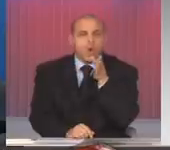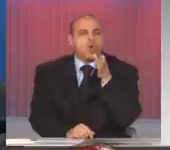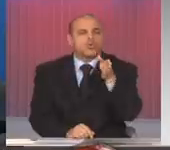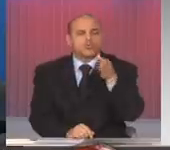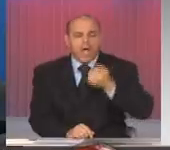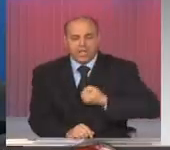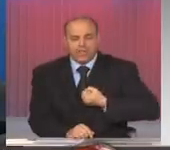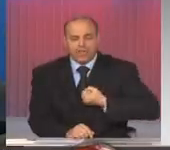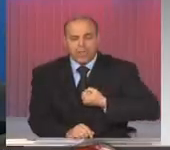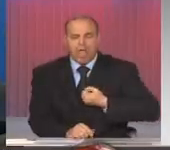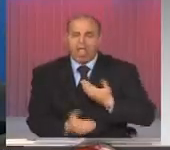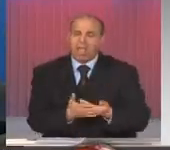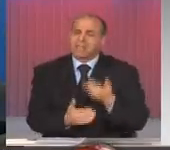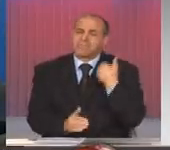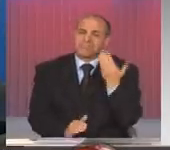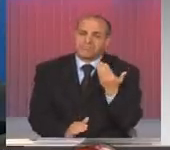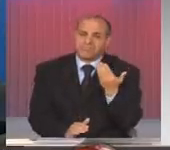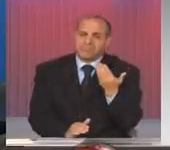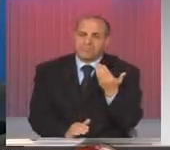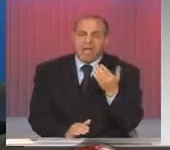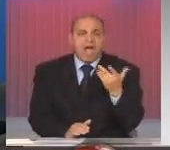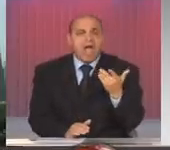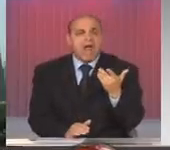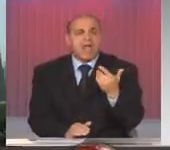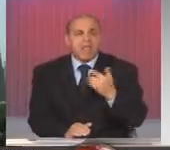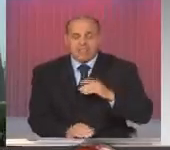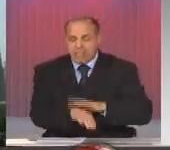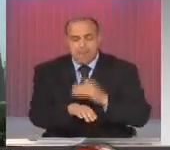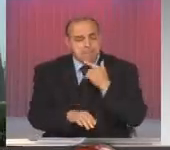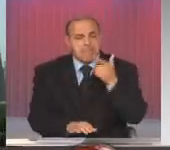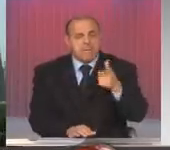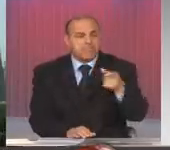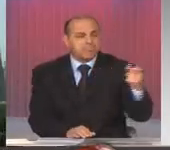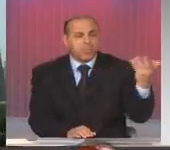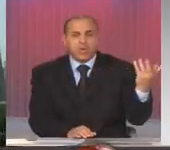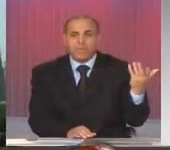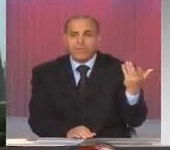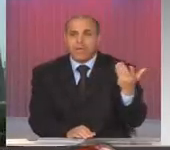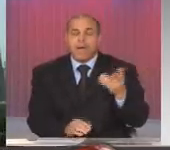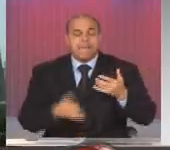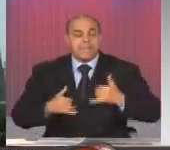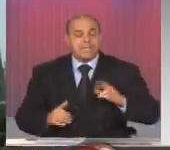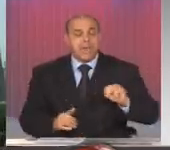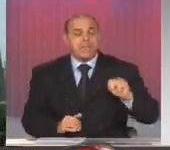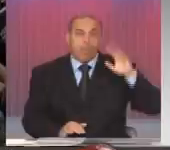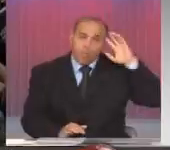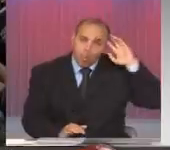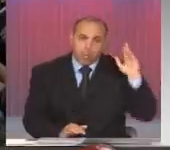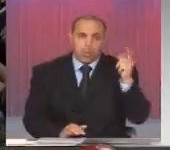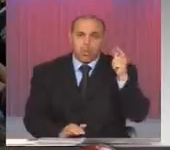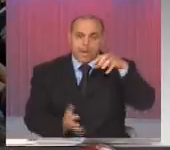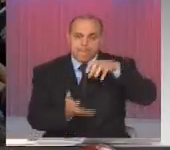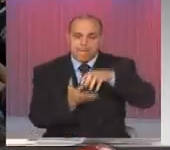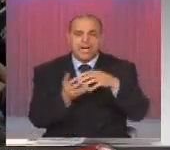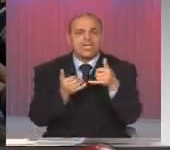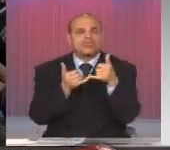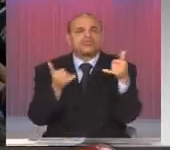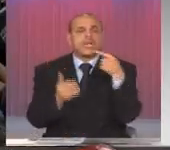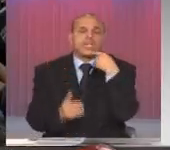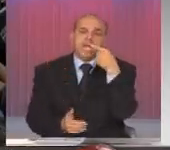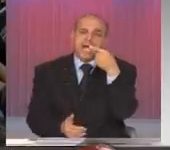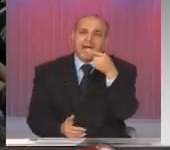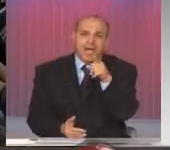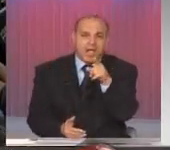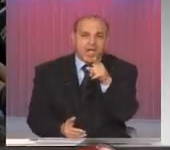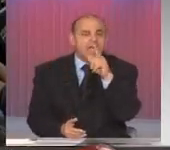جريمة غير مبررة ارتكبت بدم بارد، بينما شجب مجلس الأمن الدولي هذا الهجوم على مقر الصحيفة الساخرة